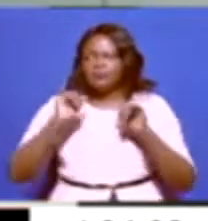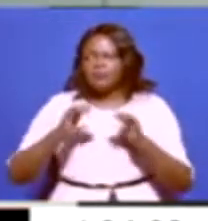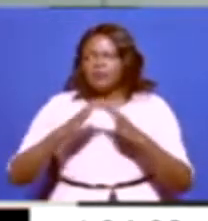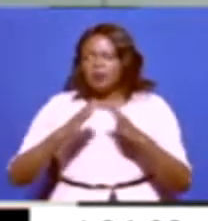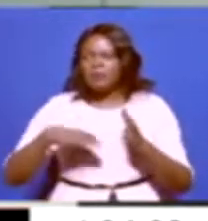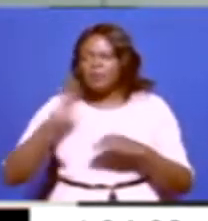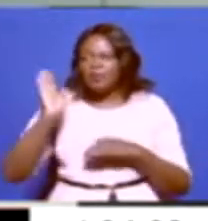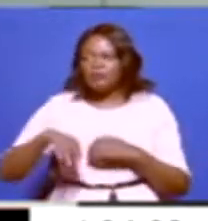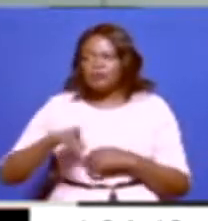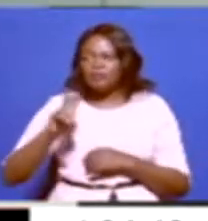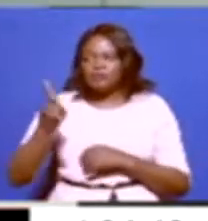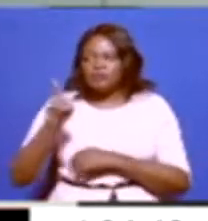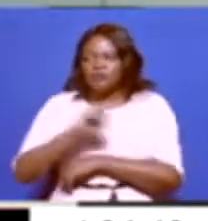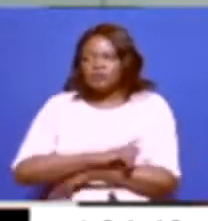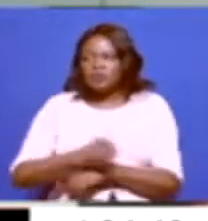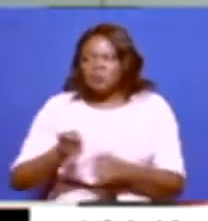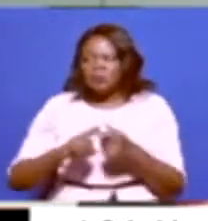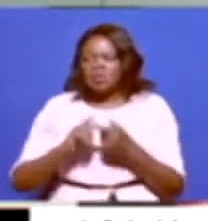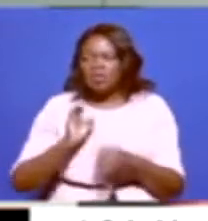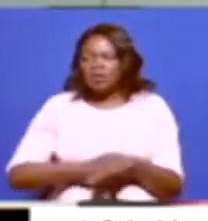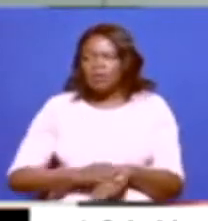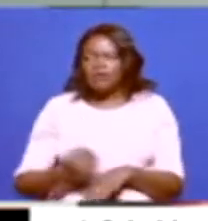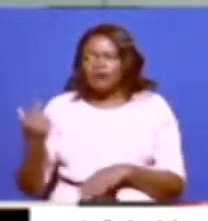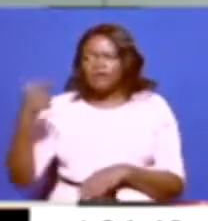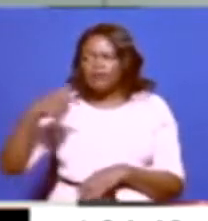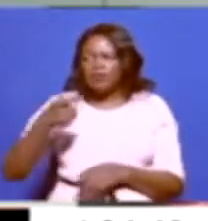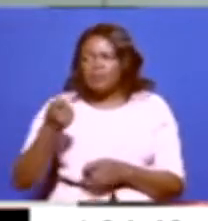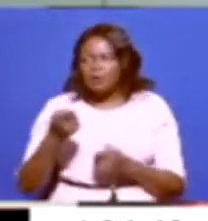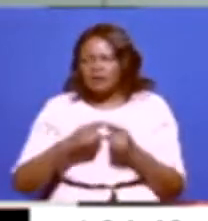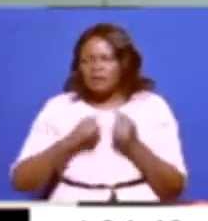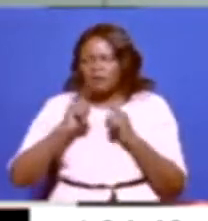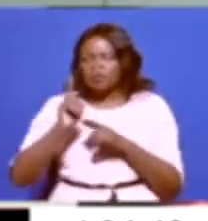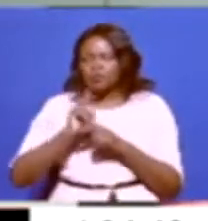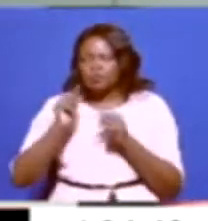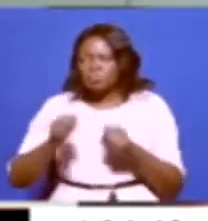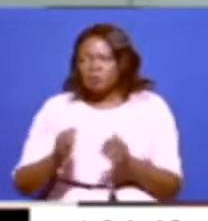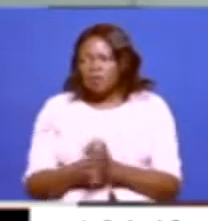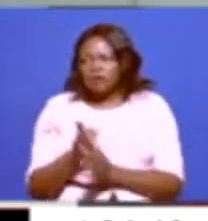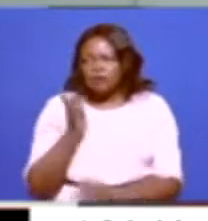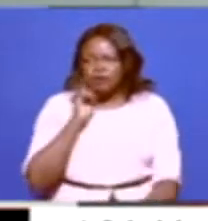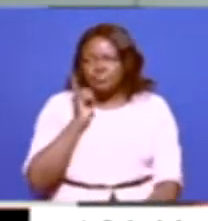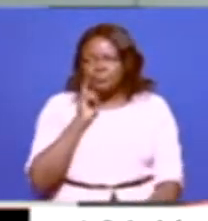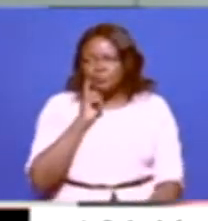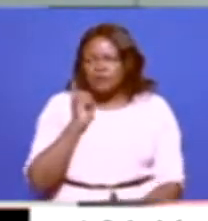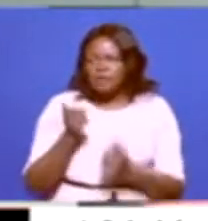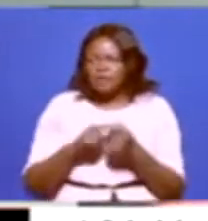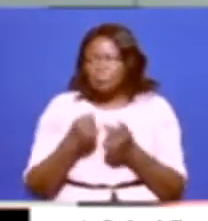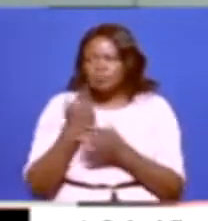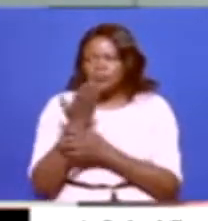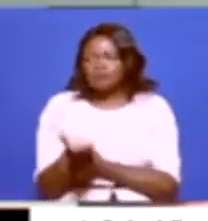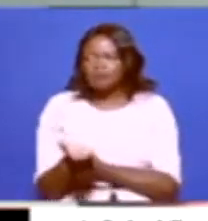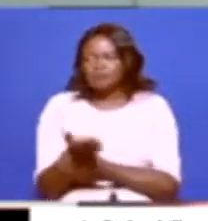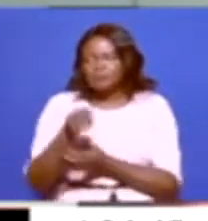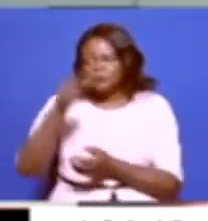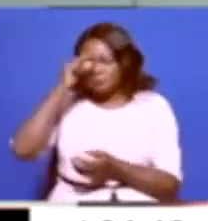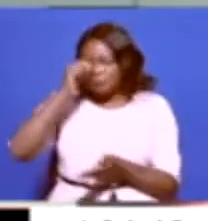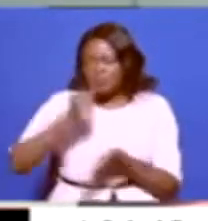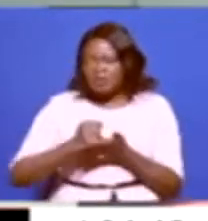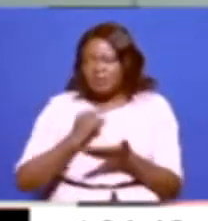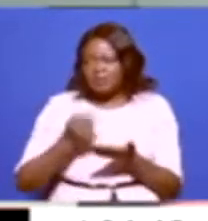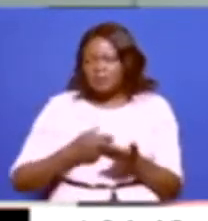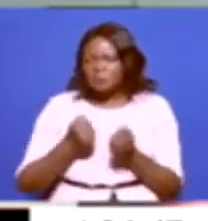2 days. At least tumepata kwa mafuta kidogo and enda kutumia leo na kesho. At least naomba serikali itusaidia kidogo na hiyo